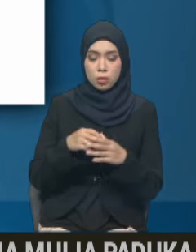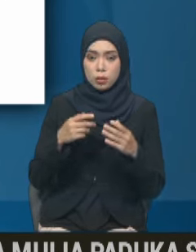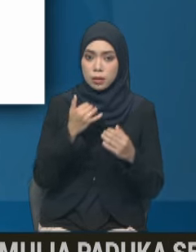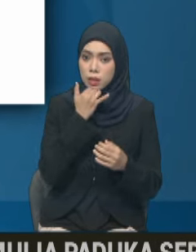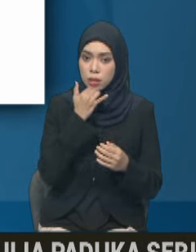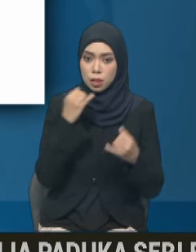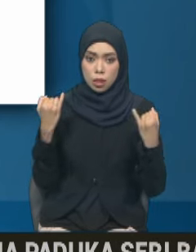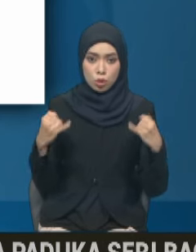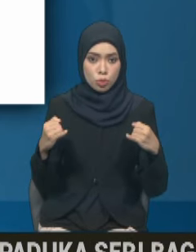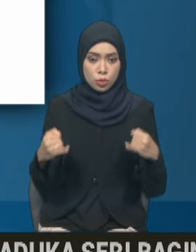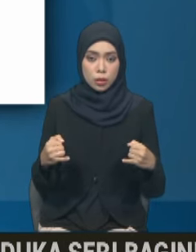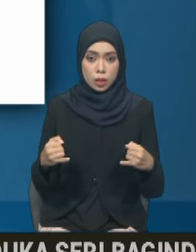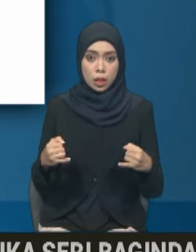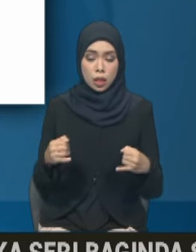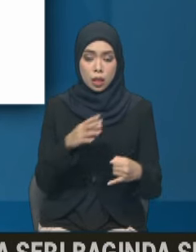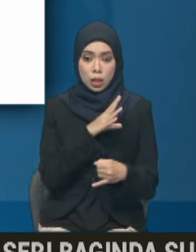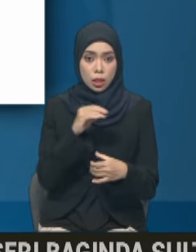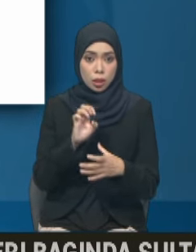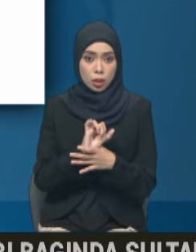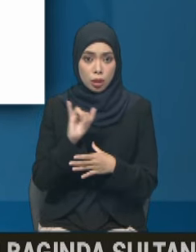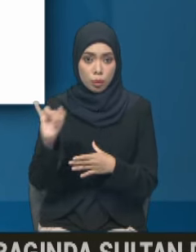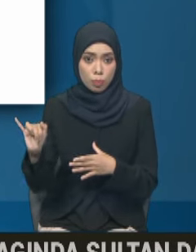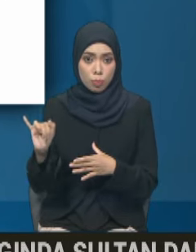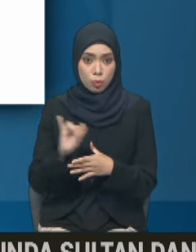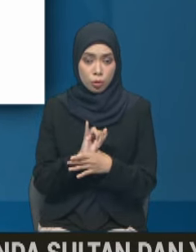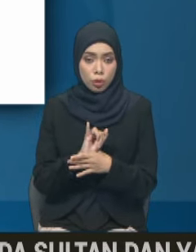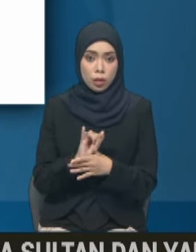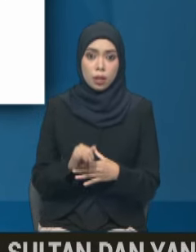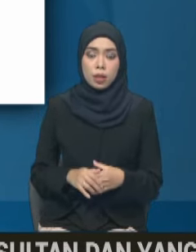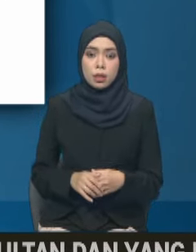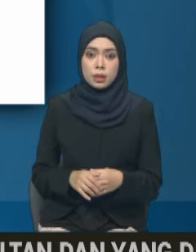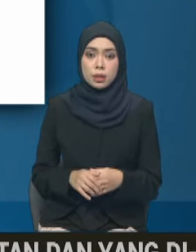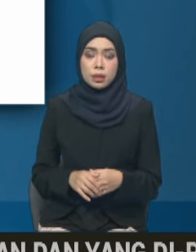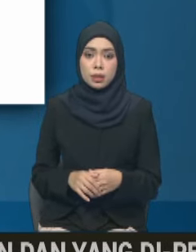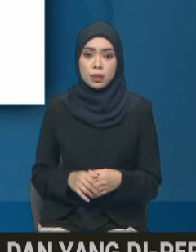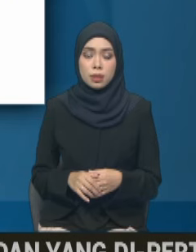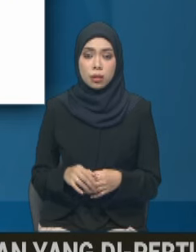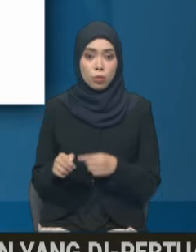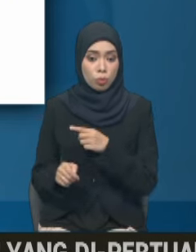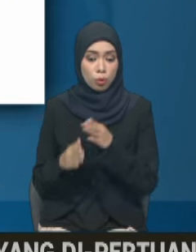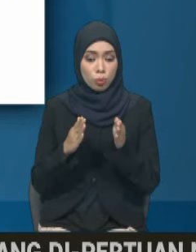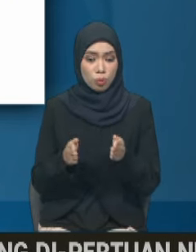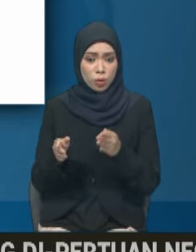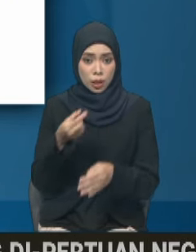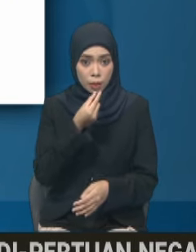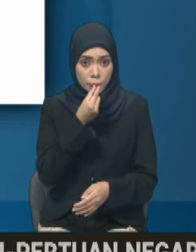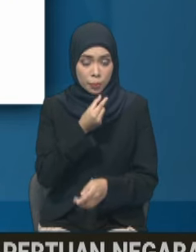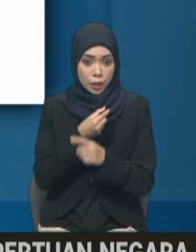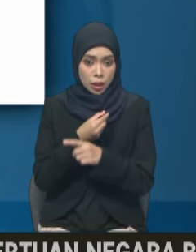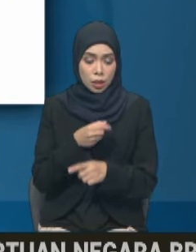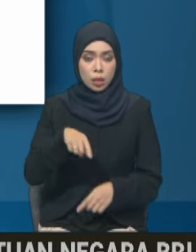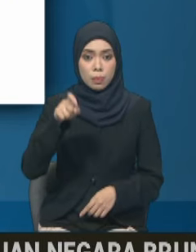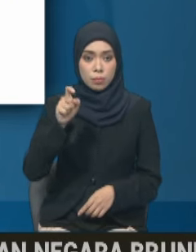negara ini. Orang ramai yang membeli atau memakan produk-produk tersebut dinasihatkan untuk memberhentikan